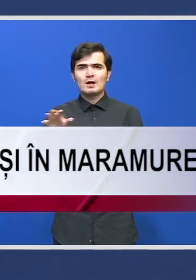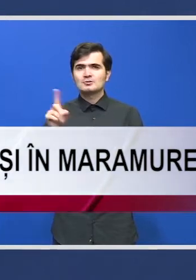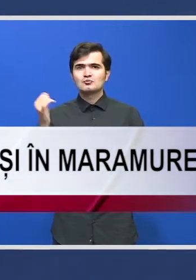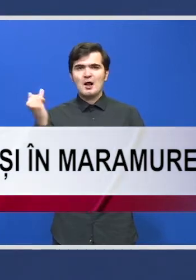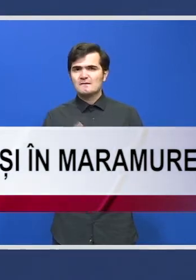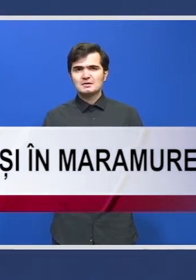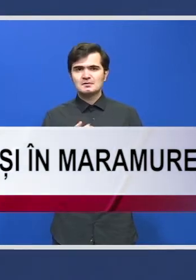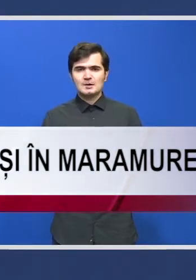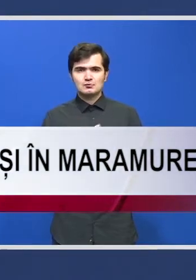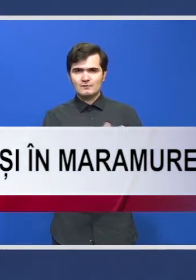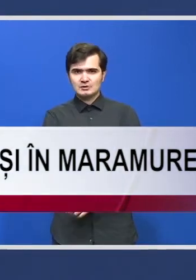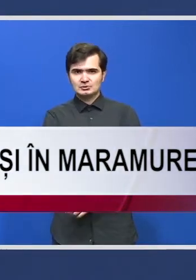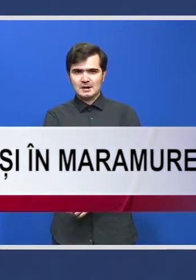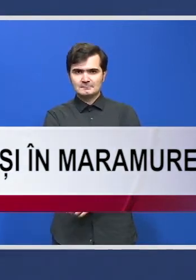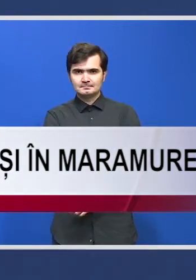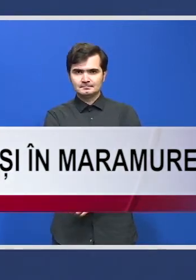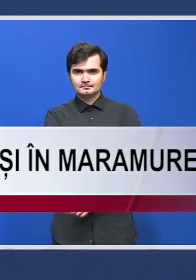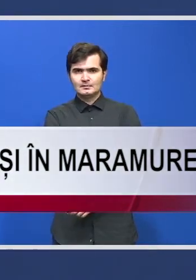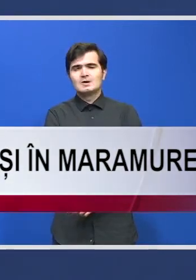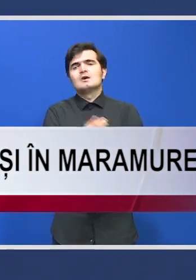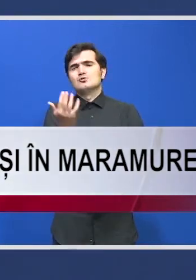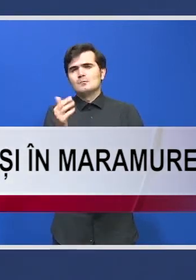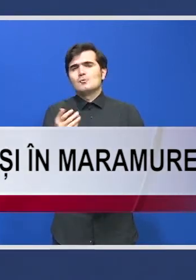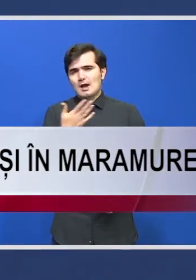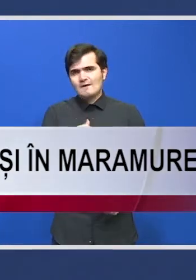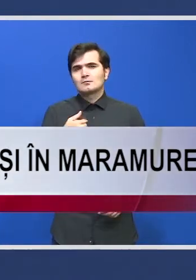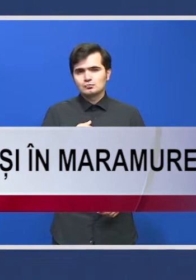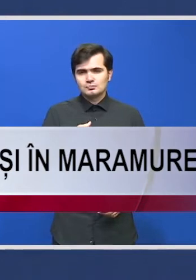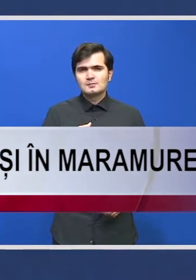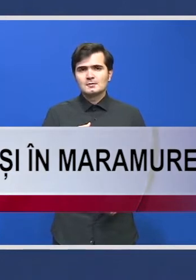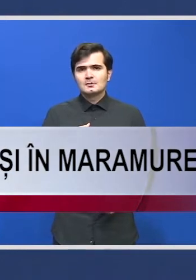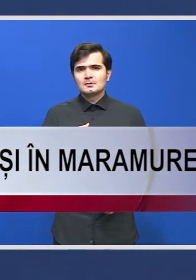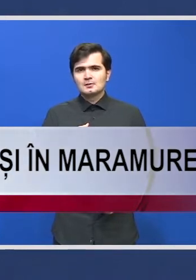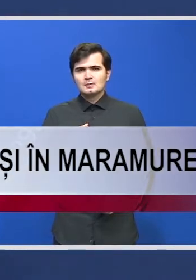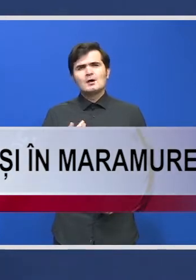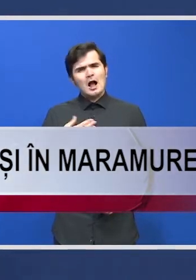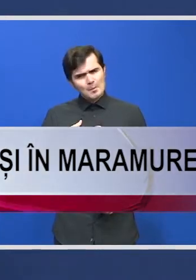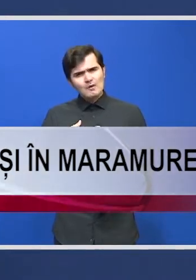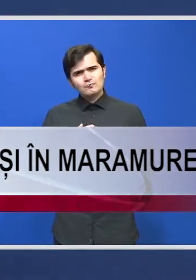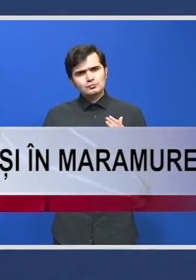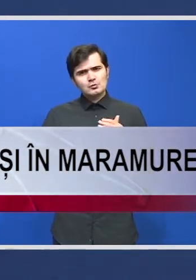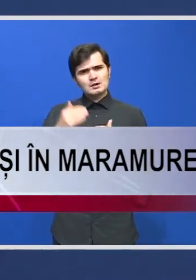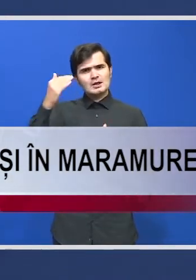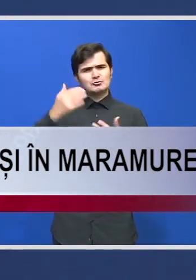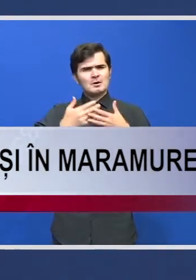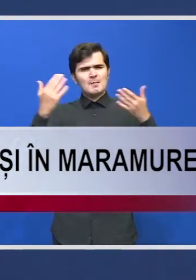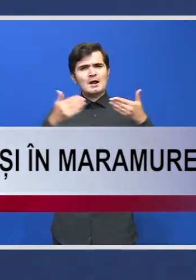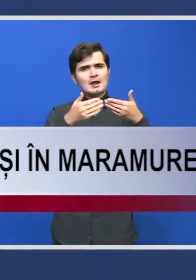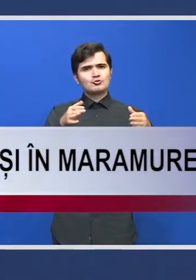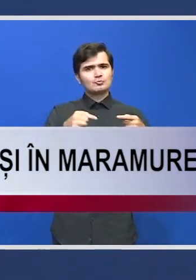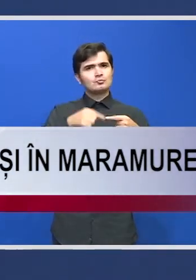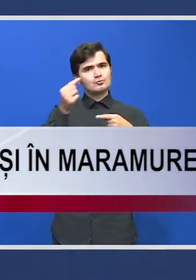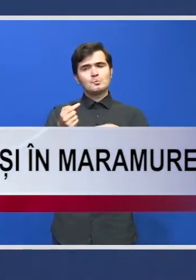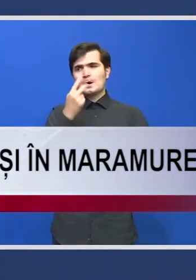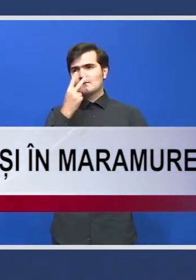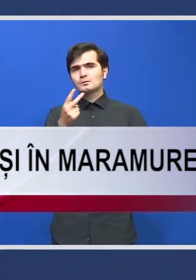la vaccinare în numărul care era așteptat. Am avut o creștere foarte mare la început, după care am văzut